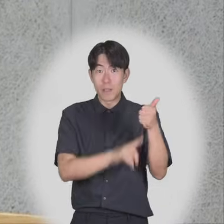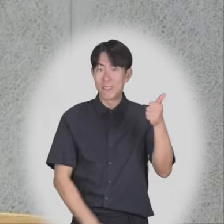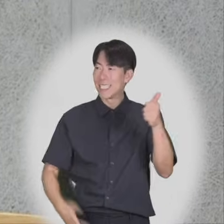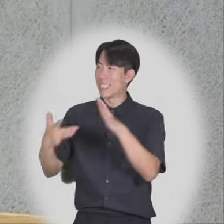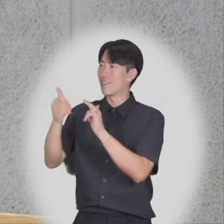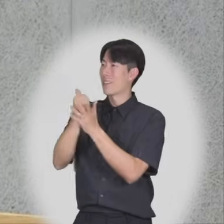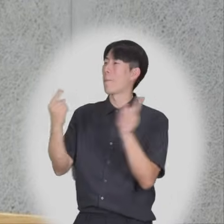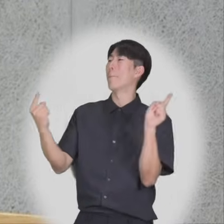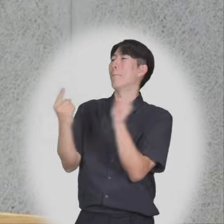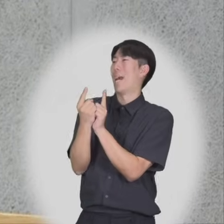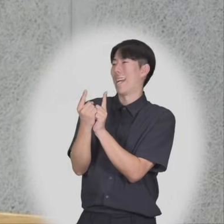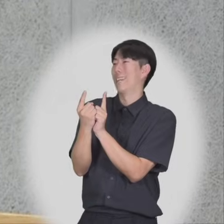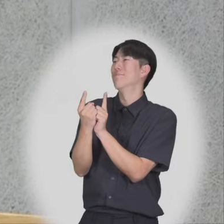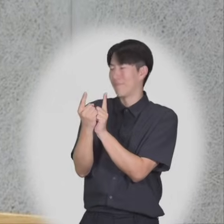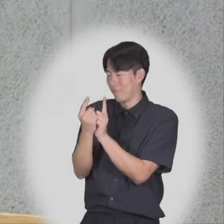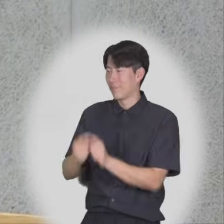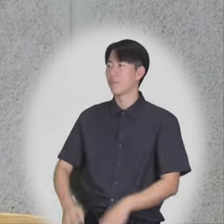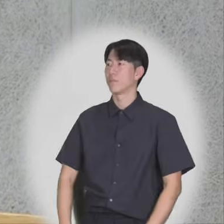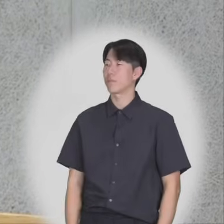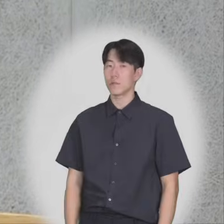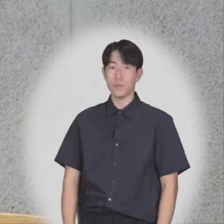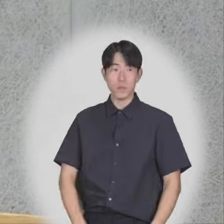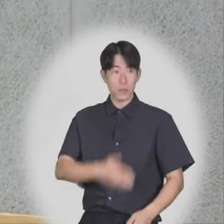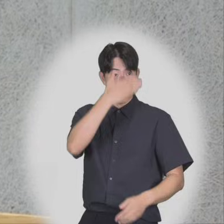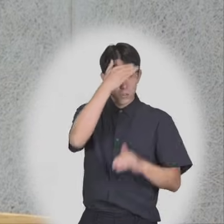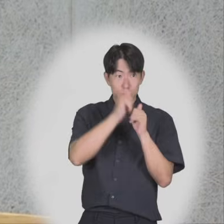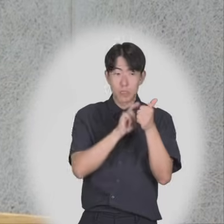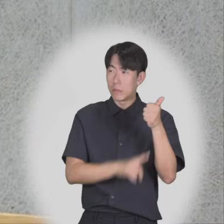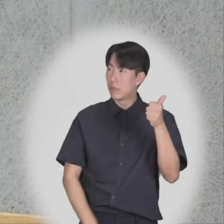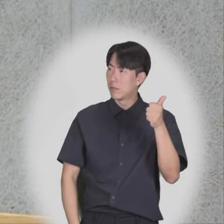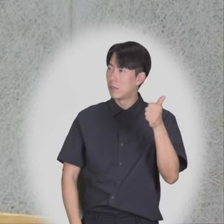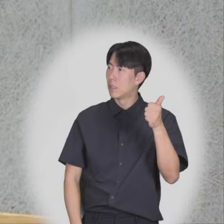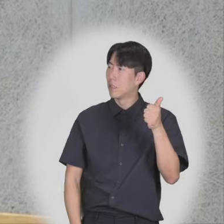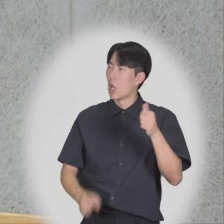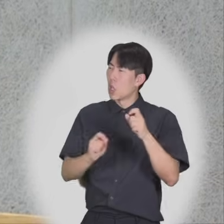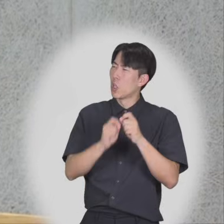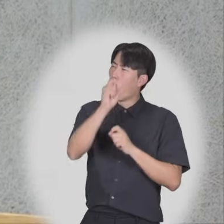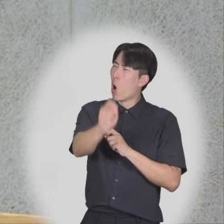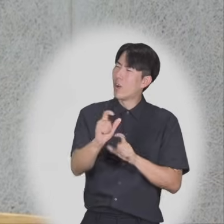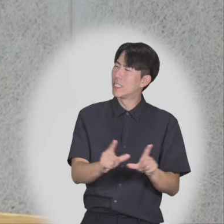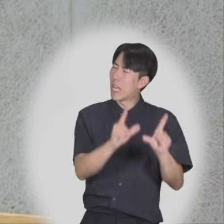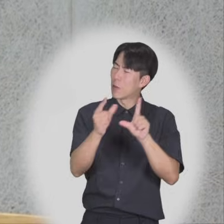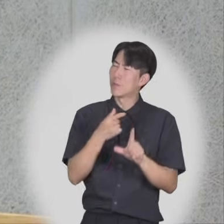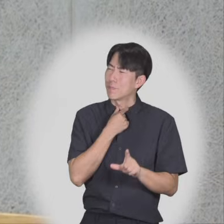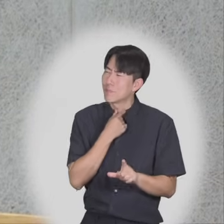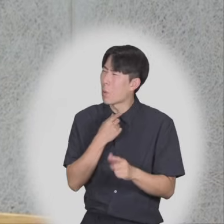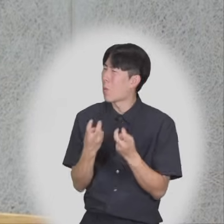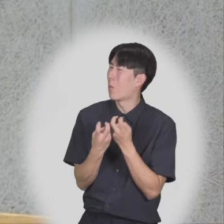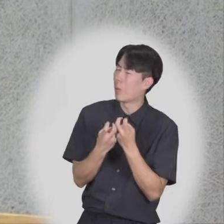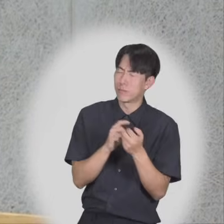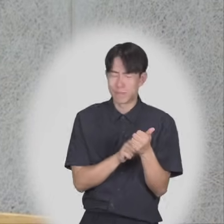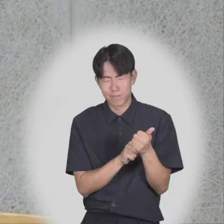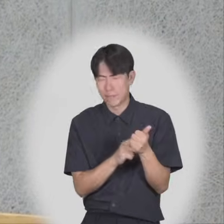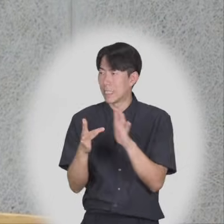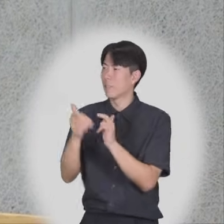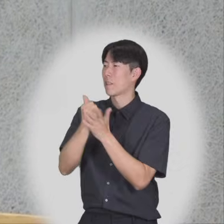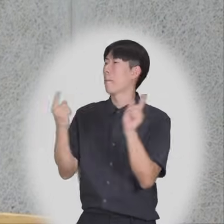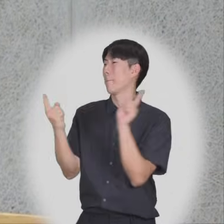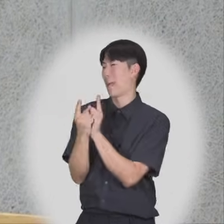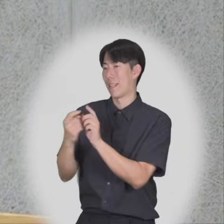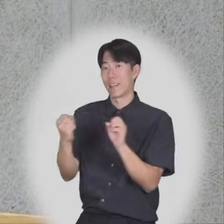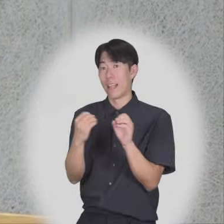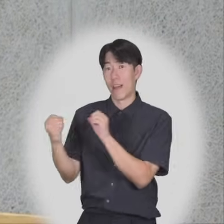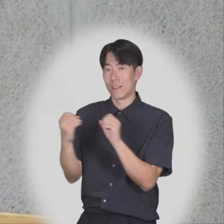찾아왔죠. 이 청년은 영혼에 대한, 영생에 대한 갈망이 있었습니다. 예수님 만나가지고